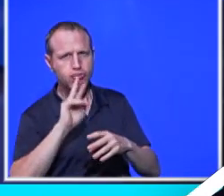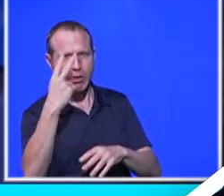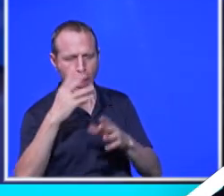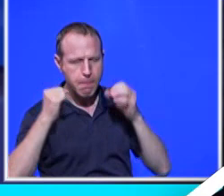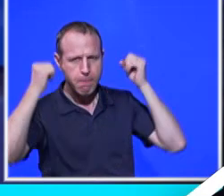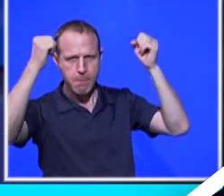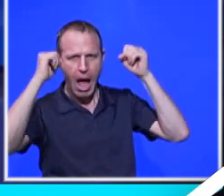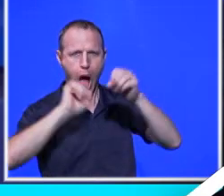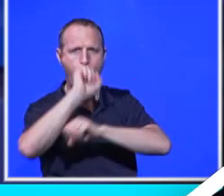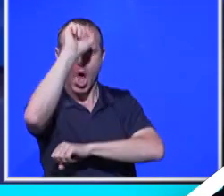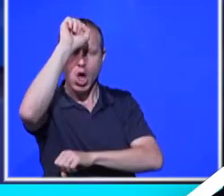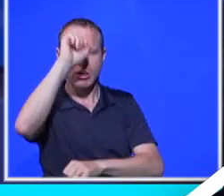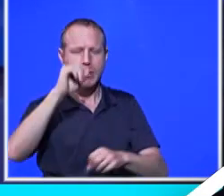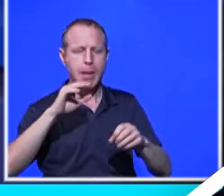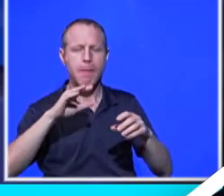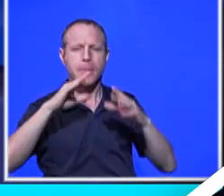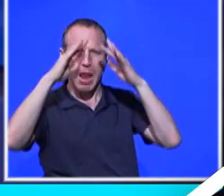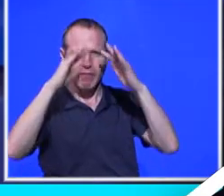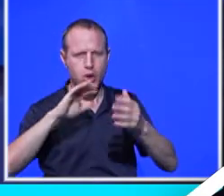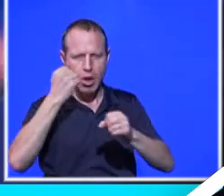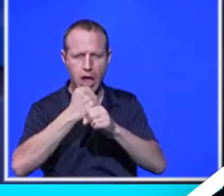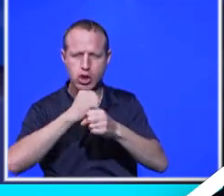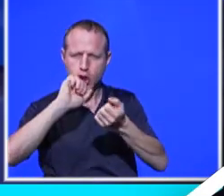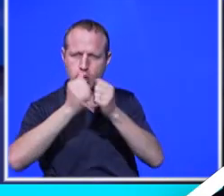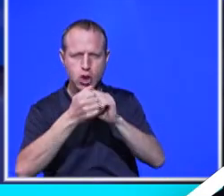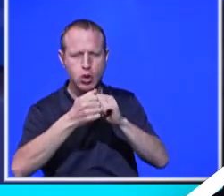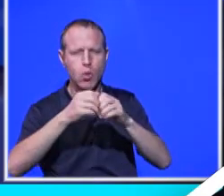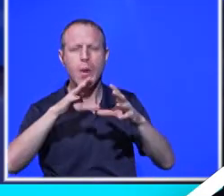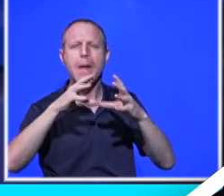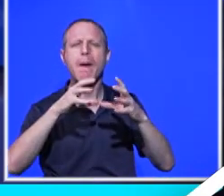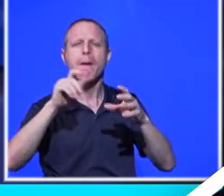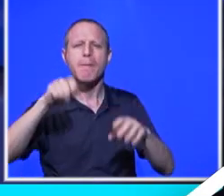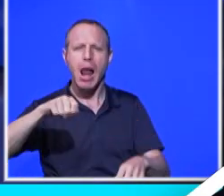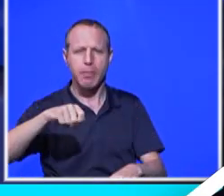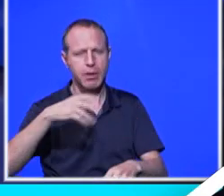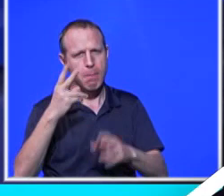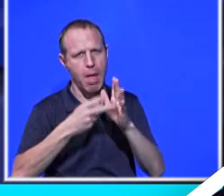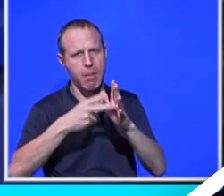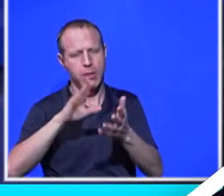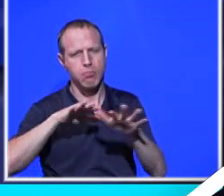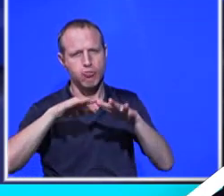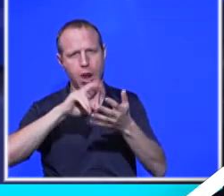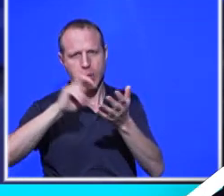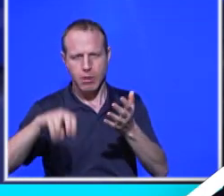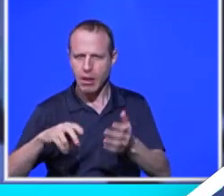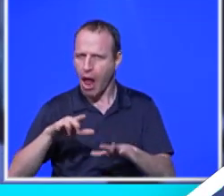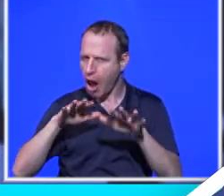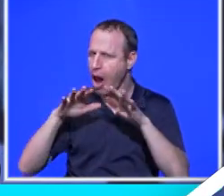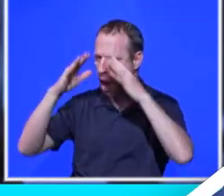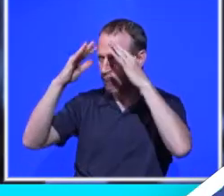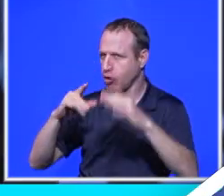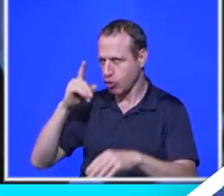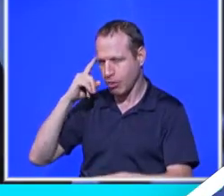בלבנון כדי לייצר איזשהו שינוי בפרלמנט, היה פעמיים שהממשלה התפטרה, ואנחנו עדיין רחוקים מהם שזה יסתיים. כן, וגם הלבנונים יודעים לעשות